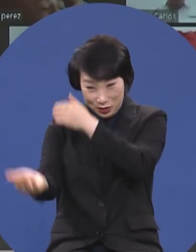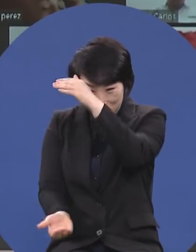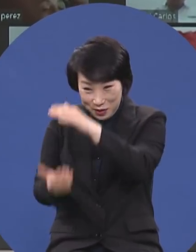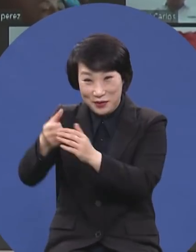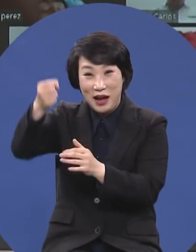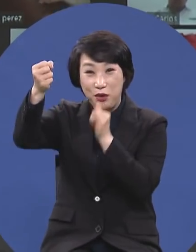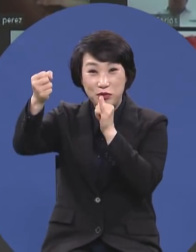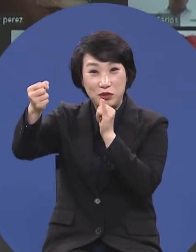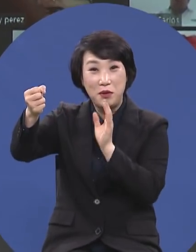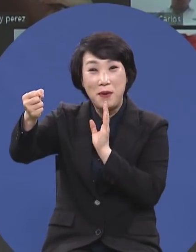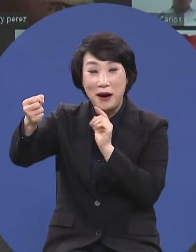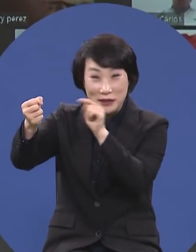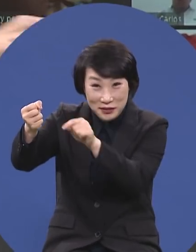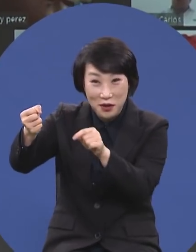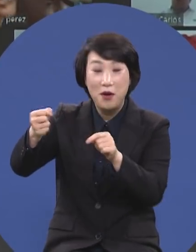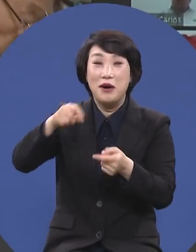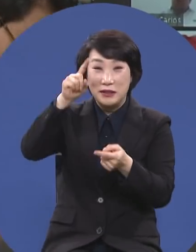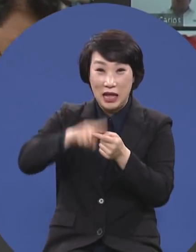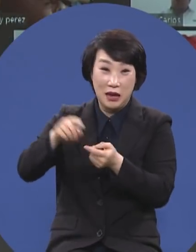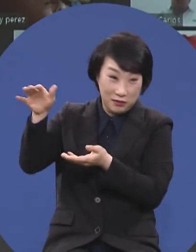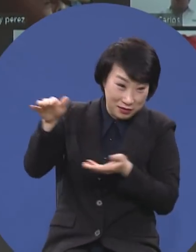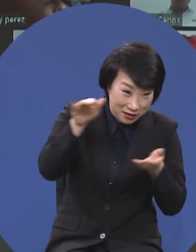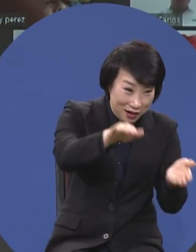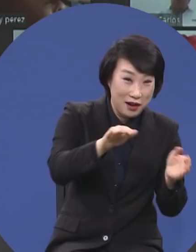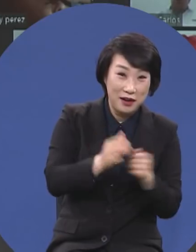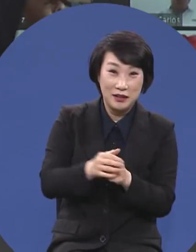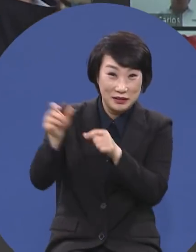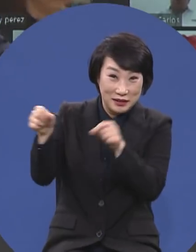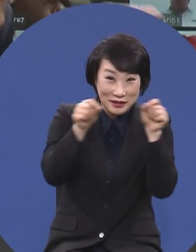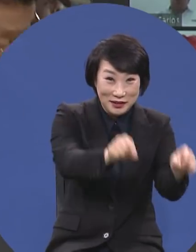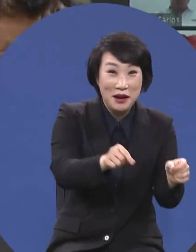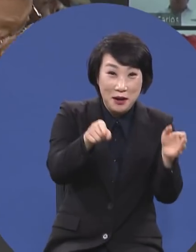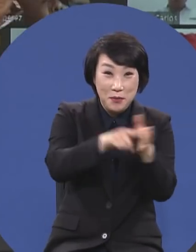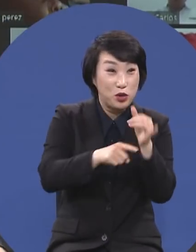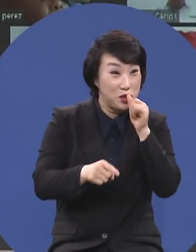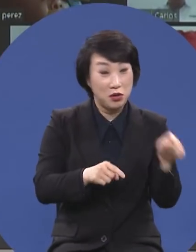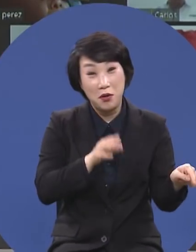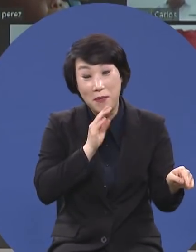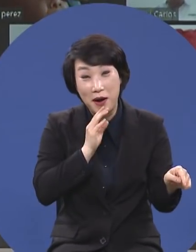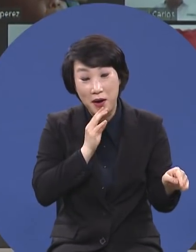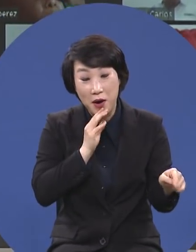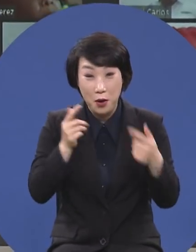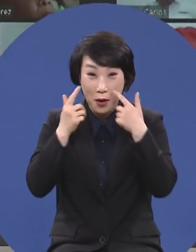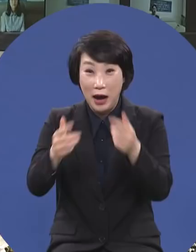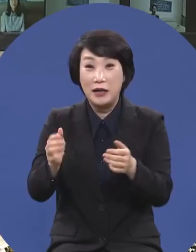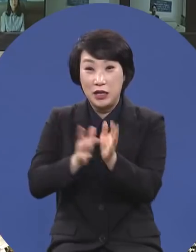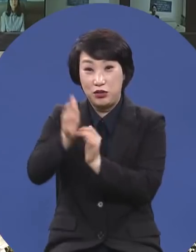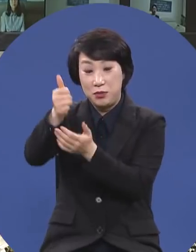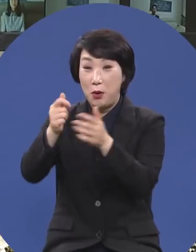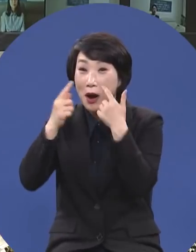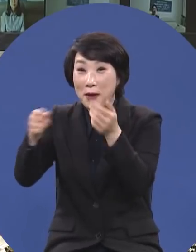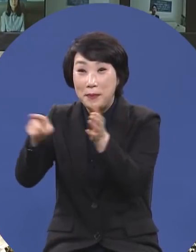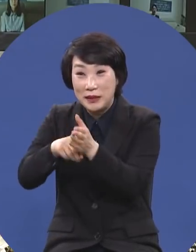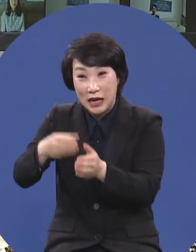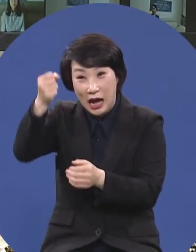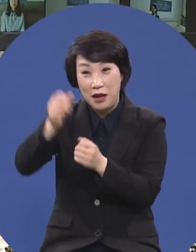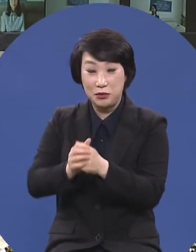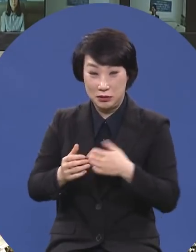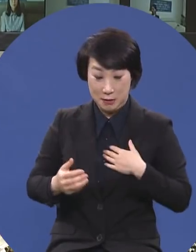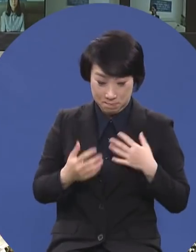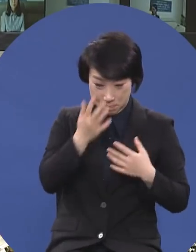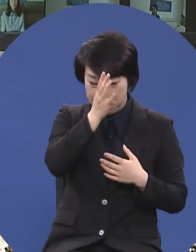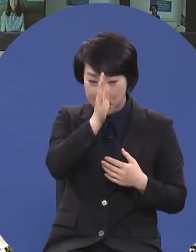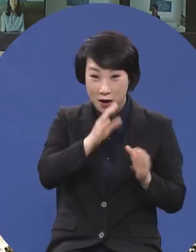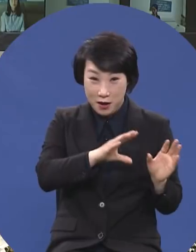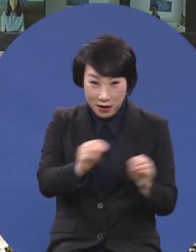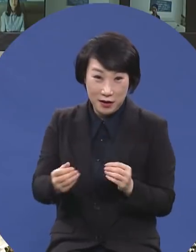전지전능하심이 그 사실을 그대로 될 수 있다고 아주 그 확신, 예수님의 확신을 가지고 깨끗게 하실